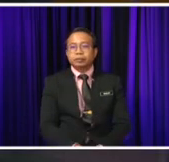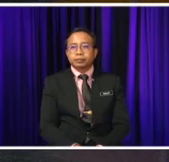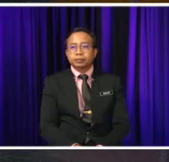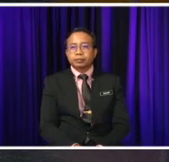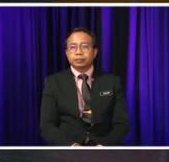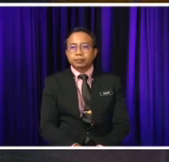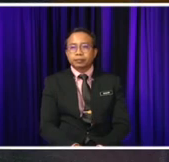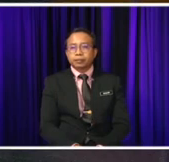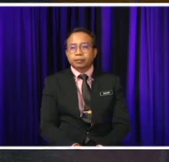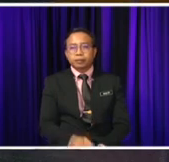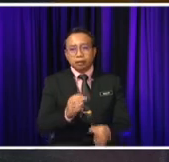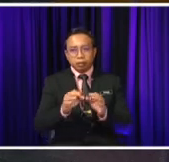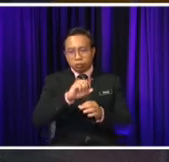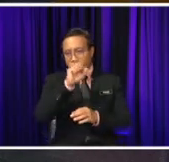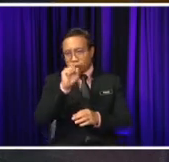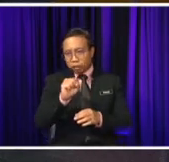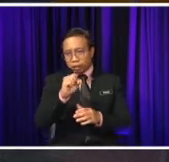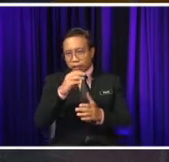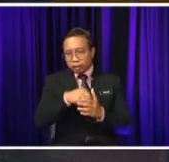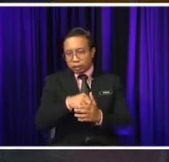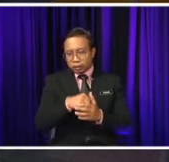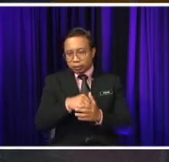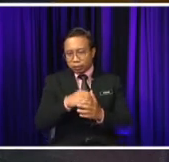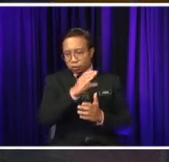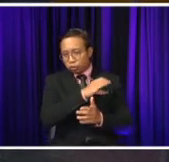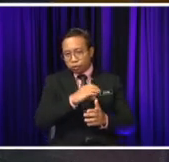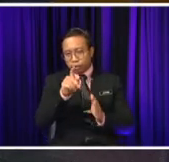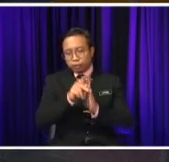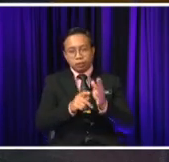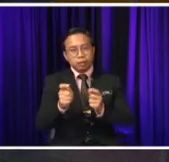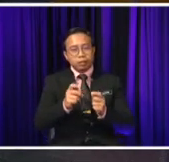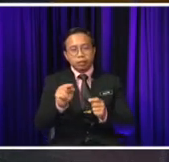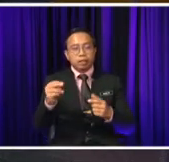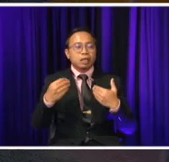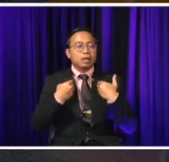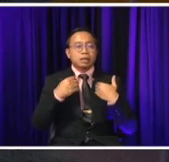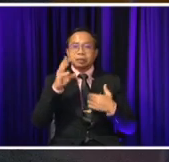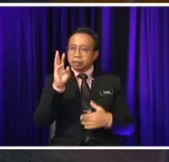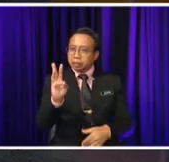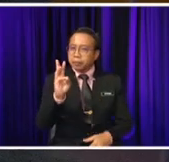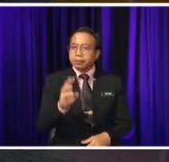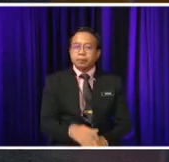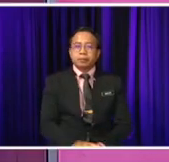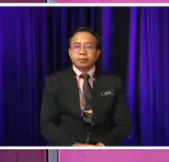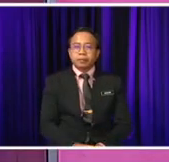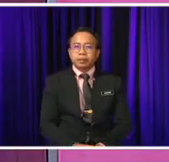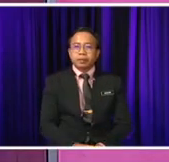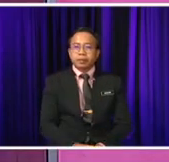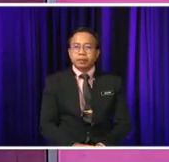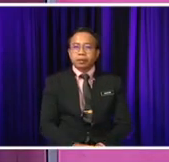jadi kalau kalian boleh sebenarnya dalam takbiran ini tadi ada 6 jadi